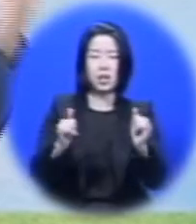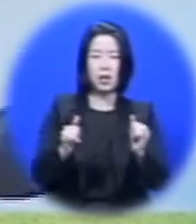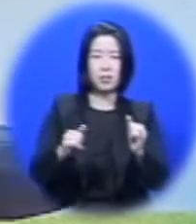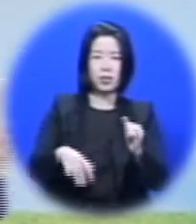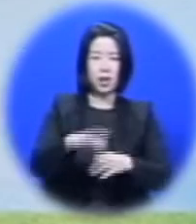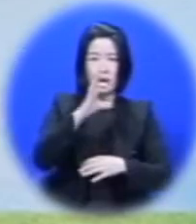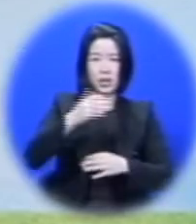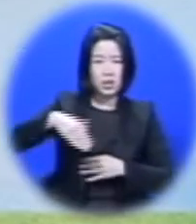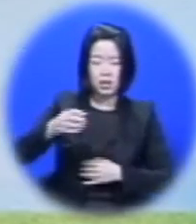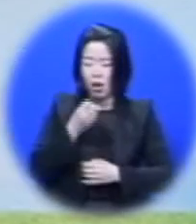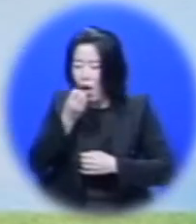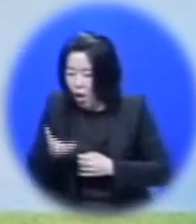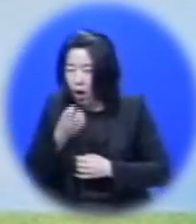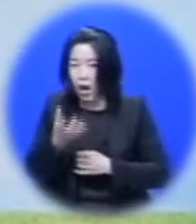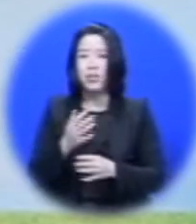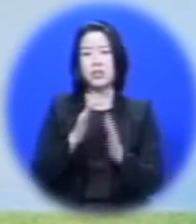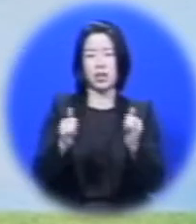가서 토하는 사람도 있어요.